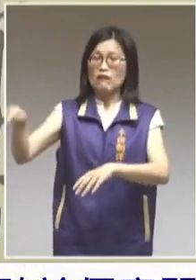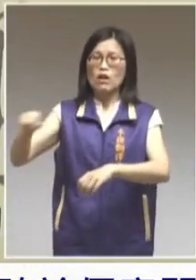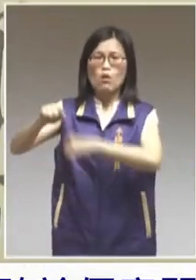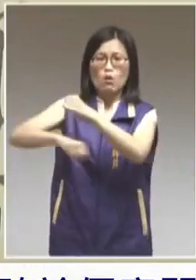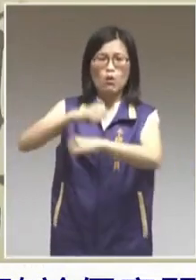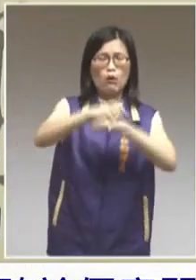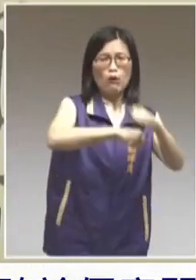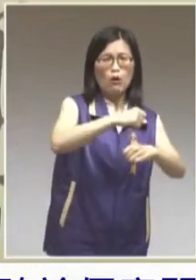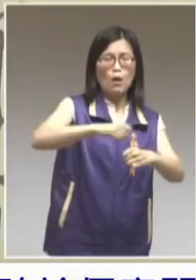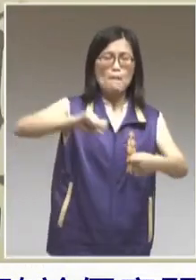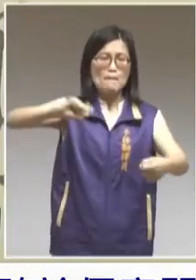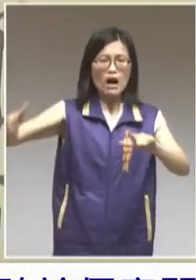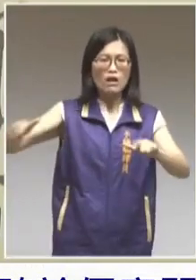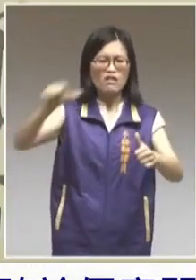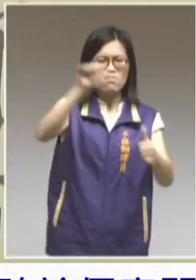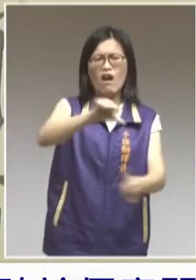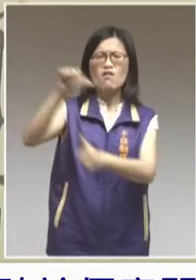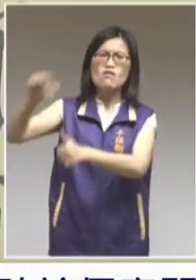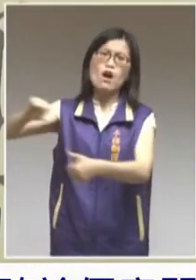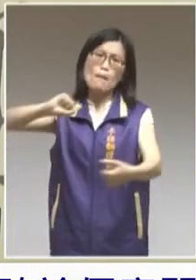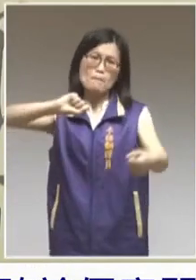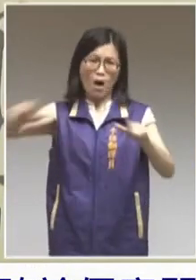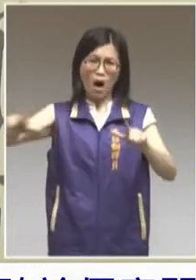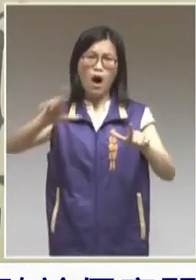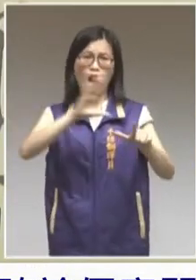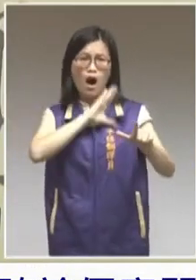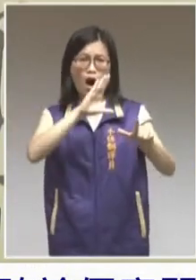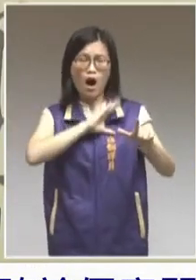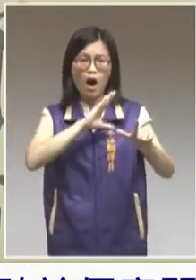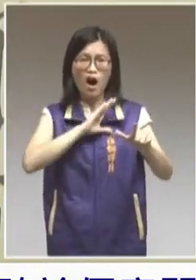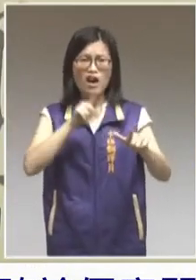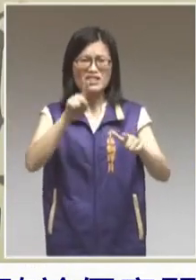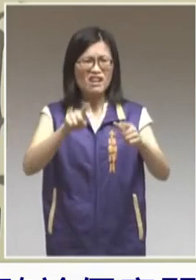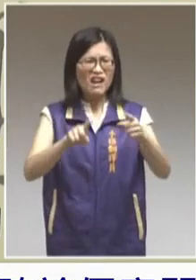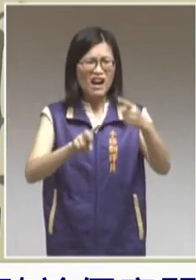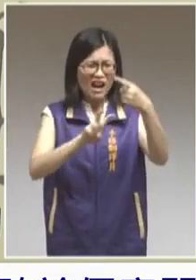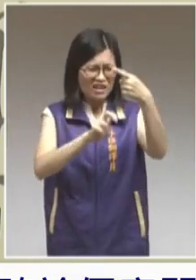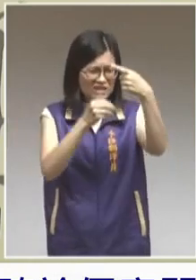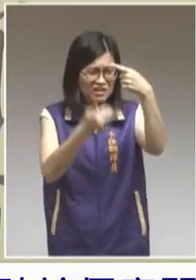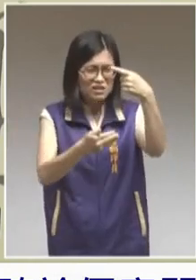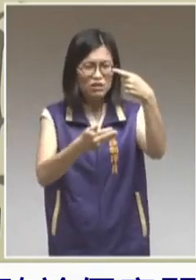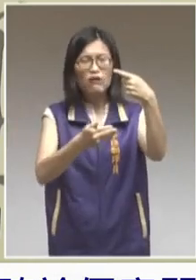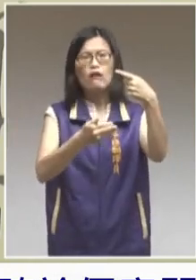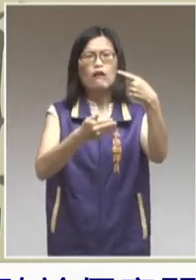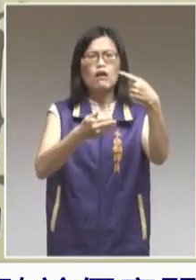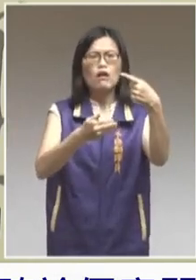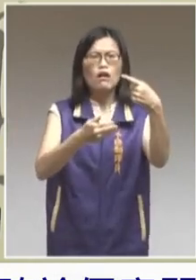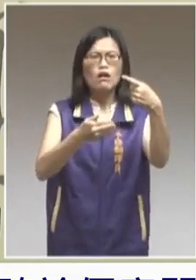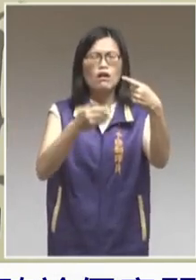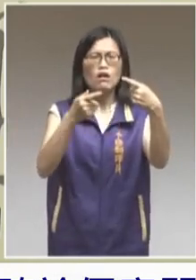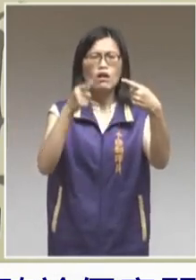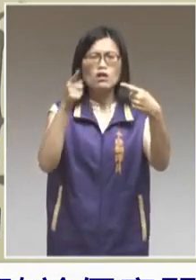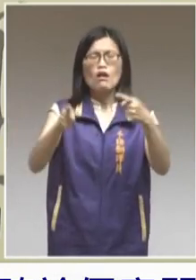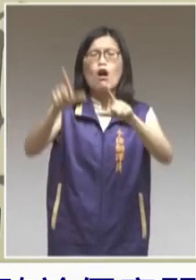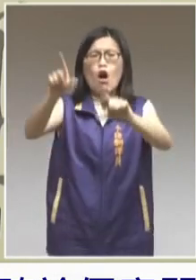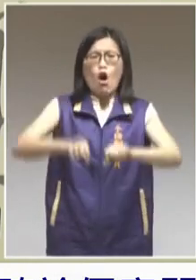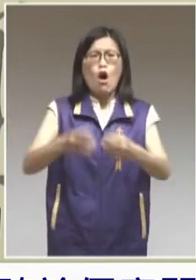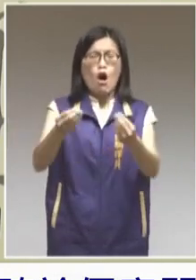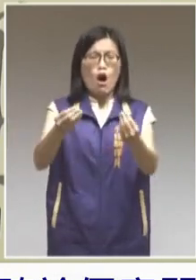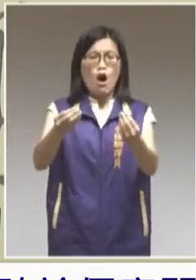罚。简单讲是这样。因为他19号他们七天要快筛，他没有遵守规